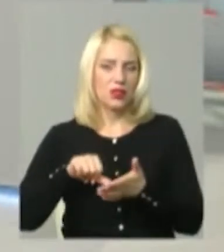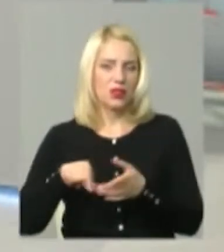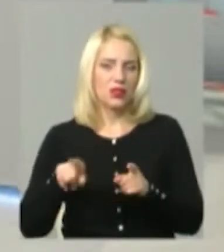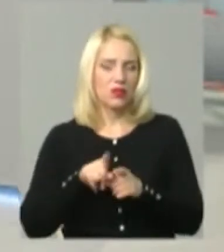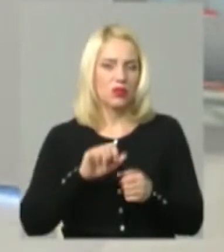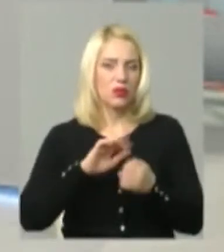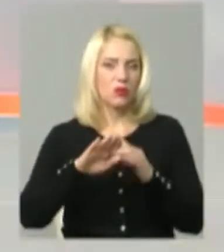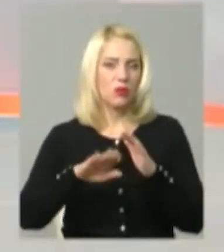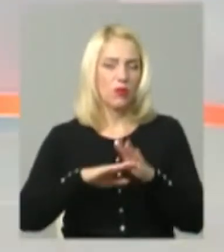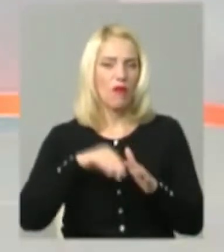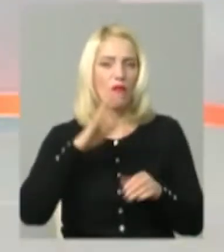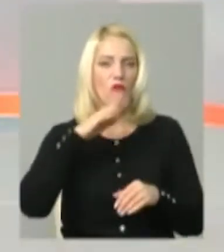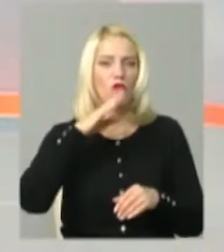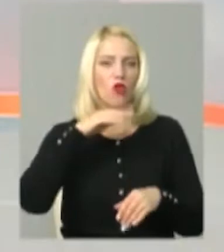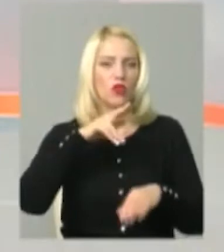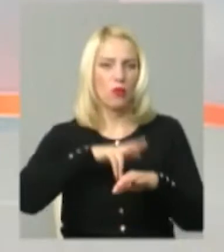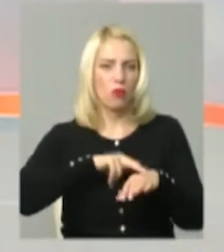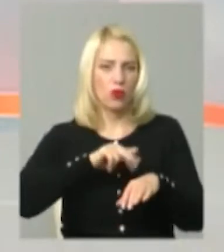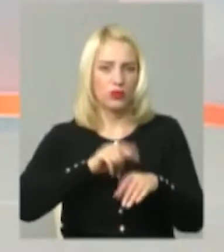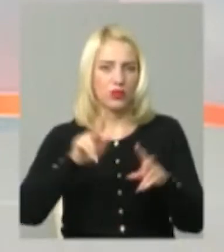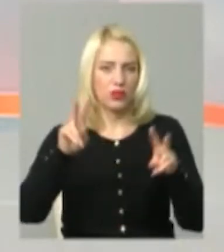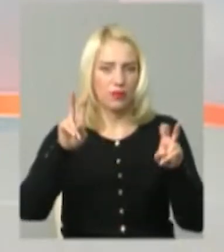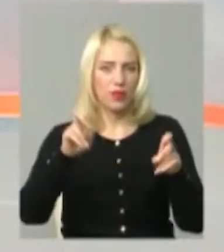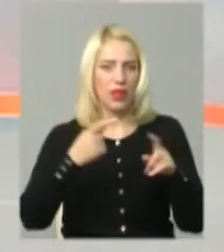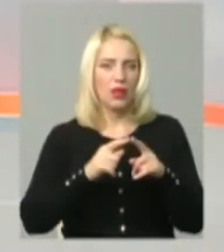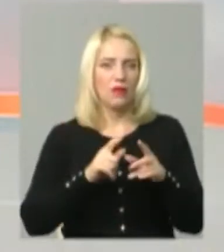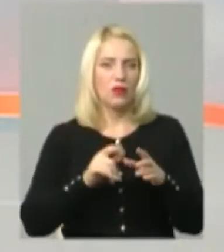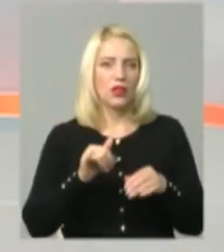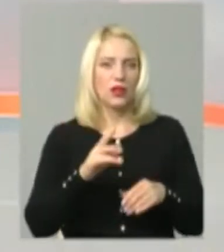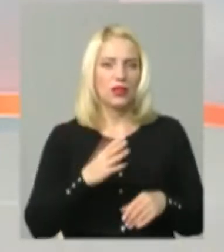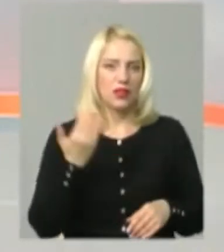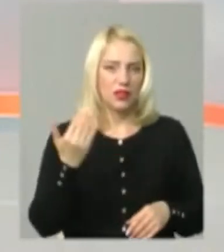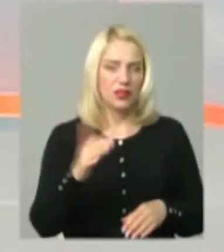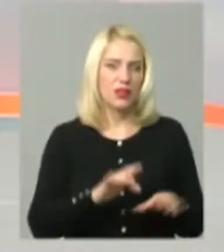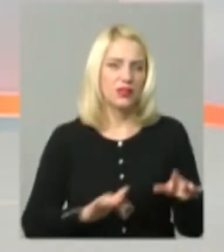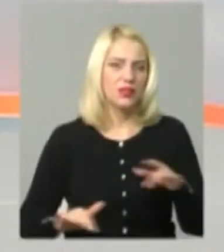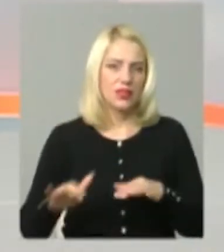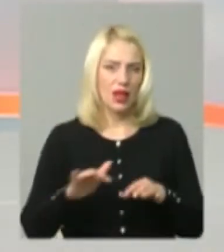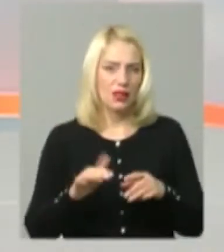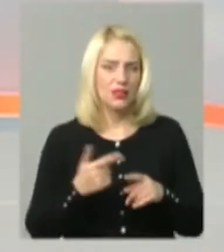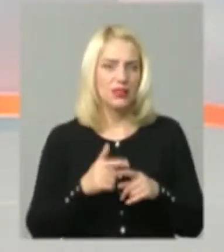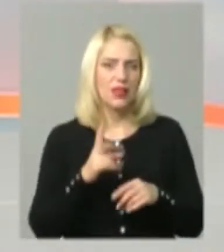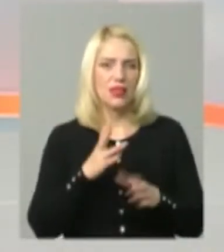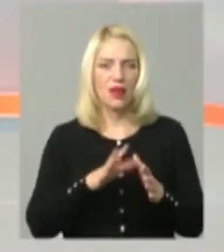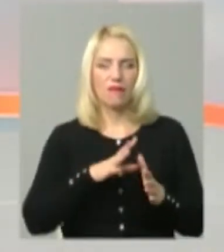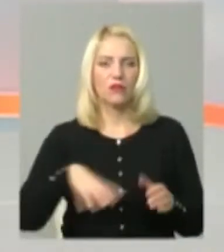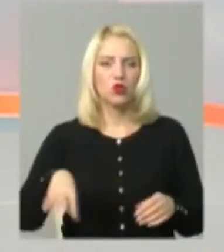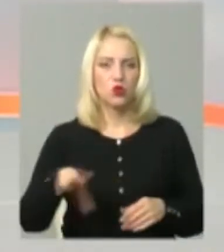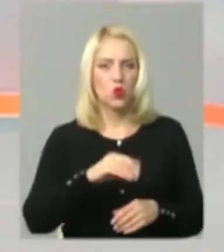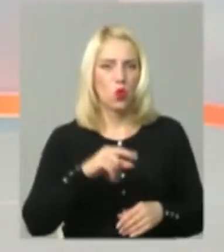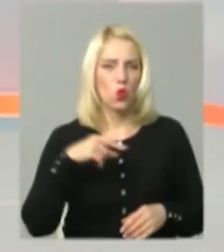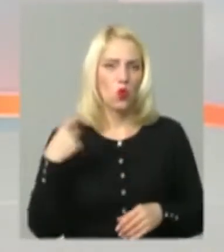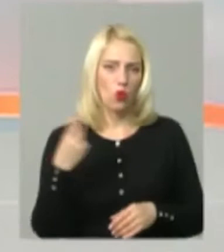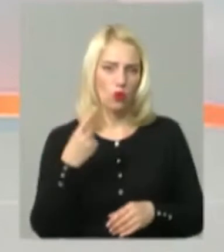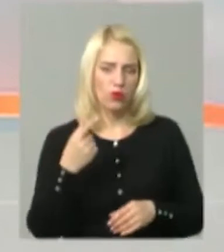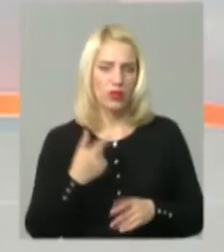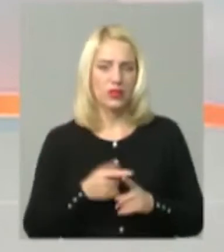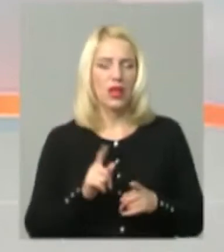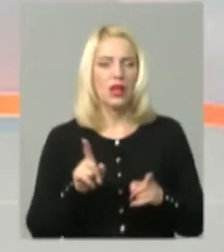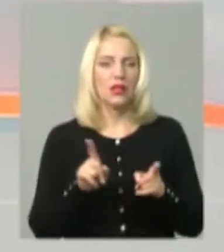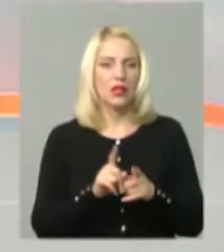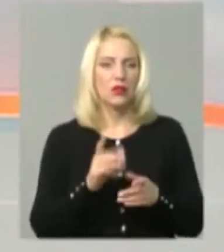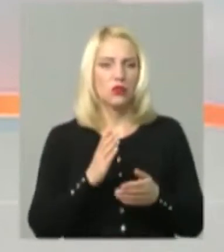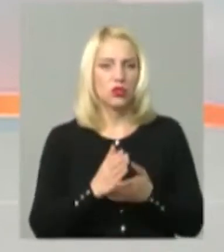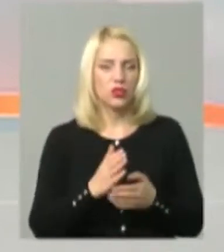яка діяльність якої поширюється на території всієї області. Крім цього, в нас в місті Хмельницькому створено підрозділ по протидії